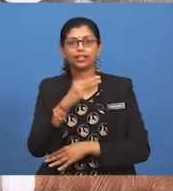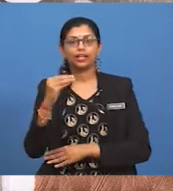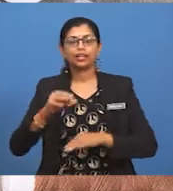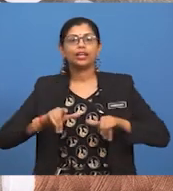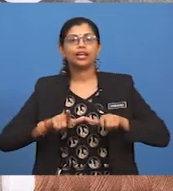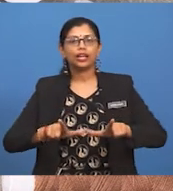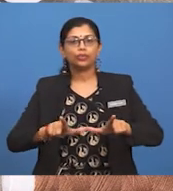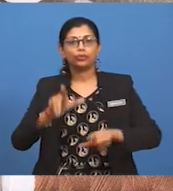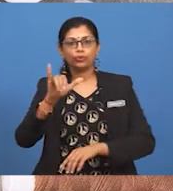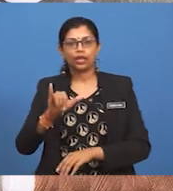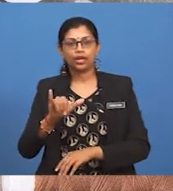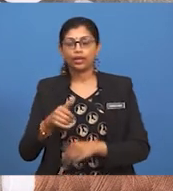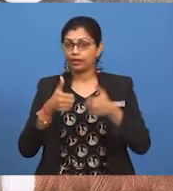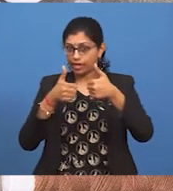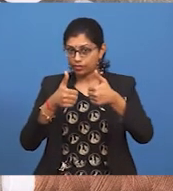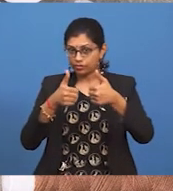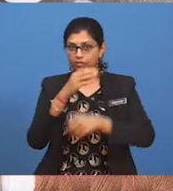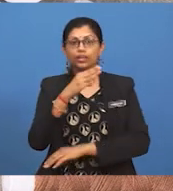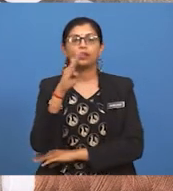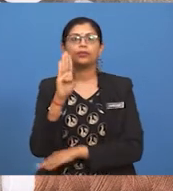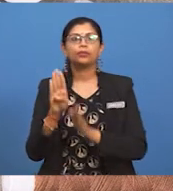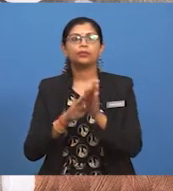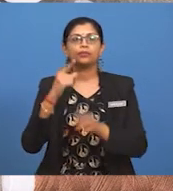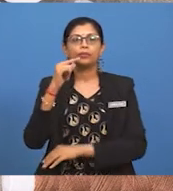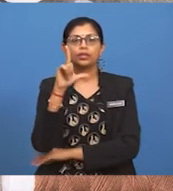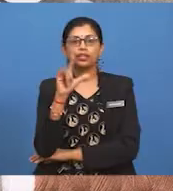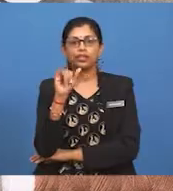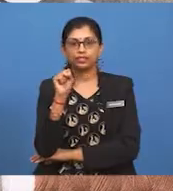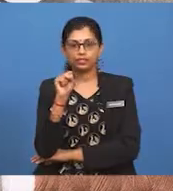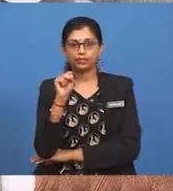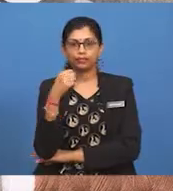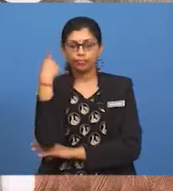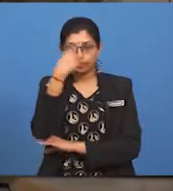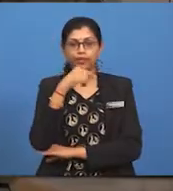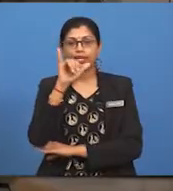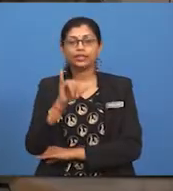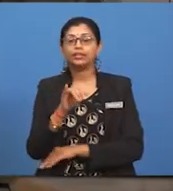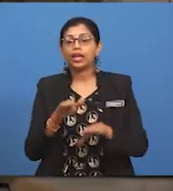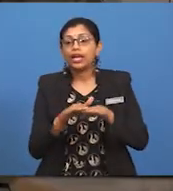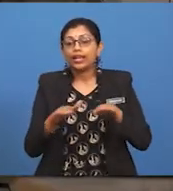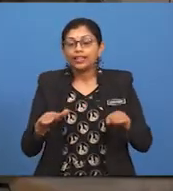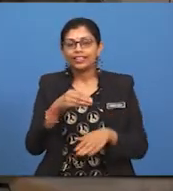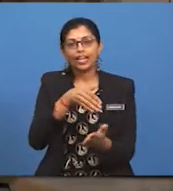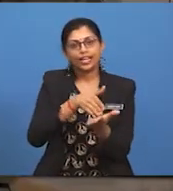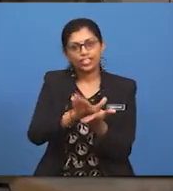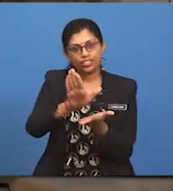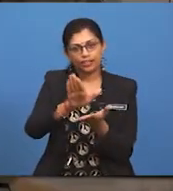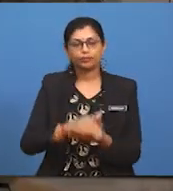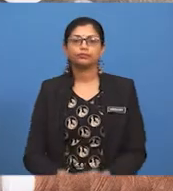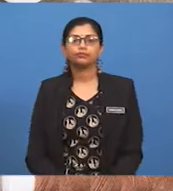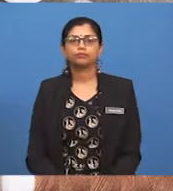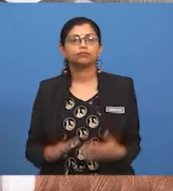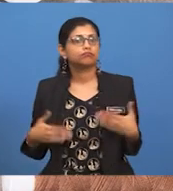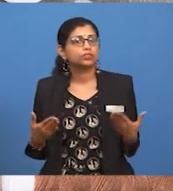dan berglis, mempunyai permukaan yang rata dan licin. Bagi penjagaan alatan ini